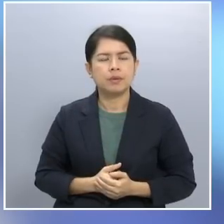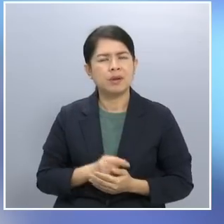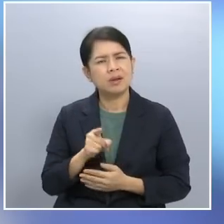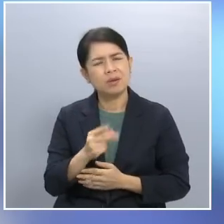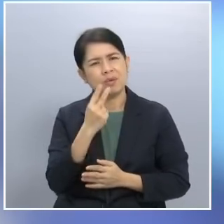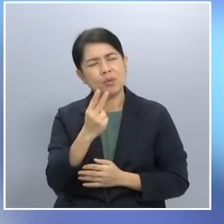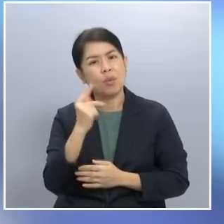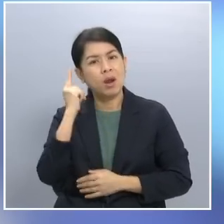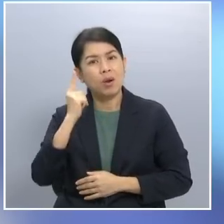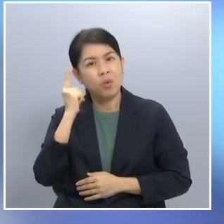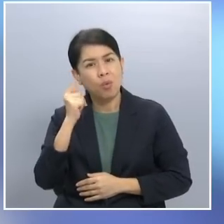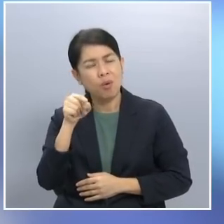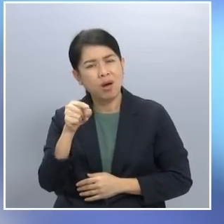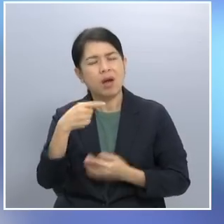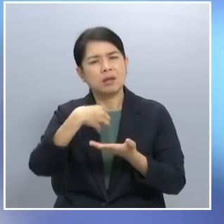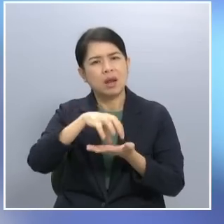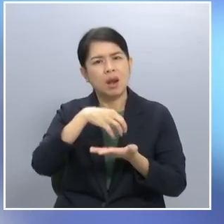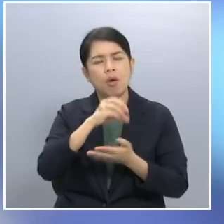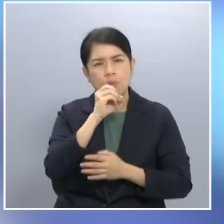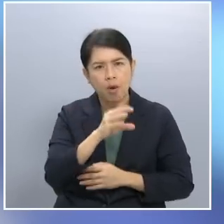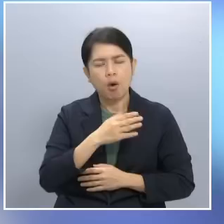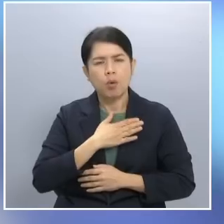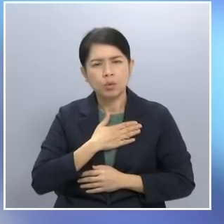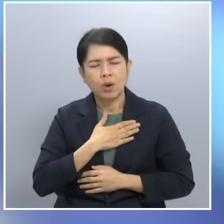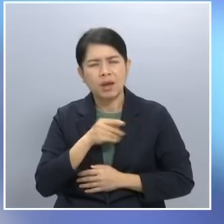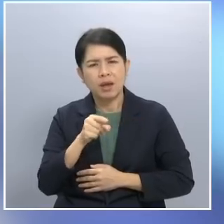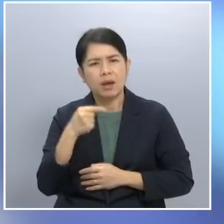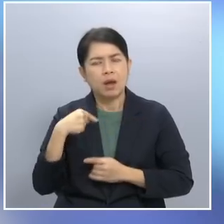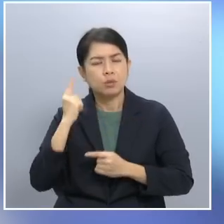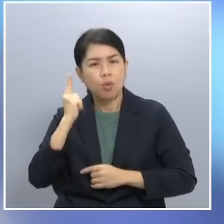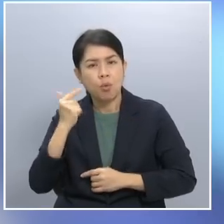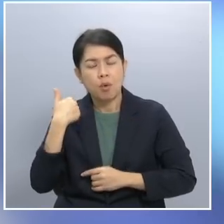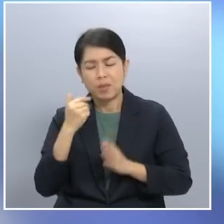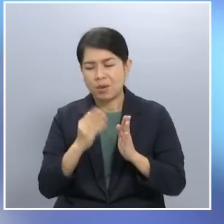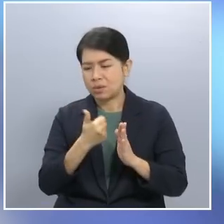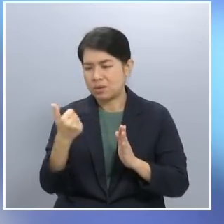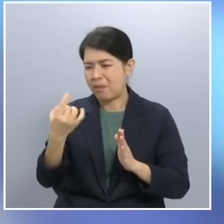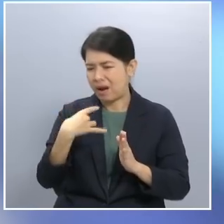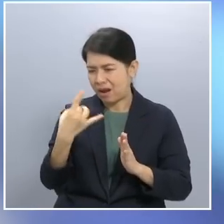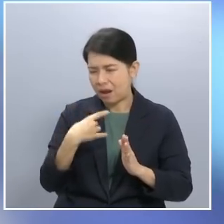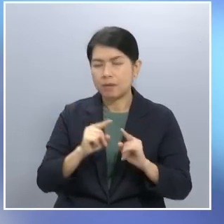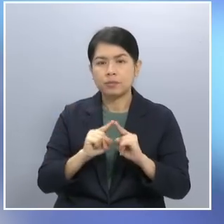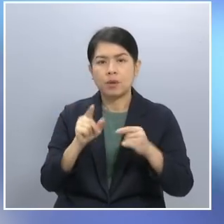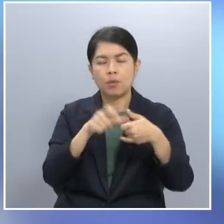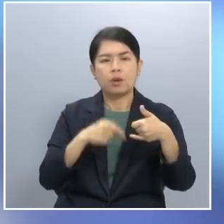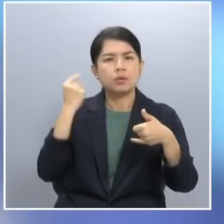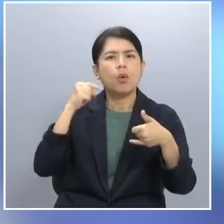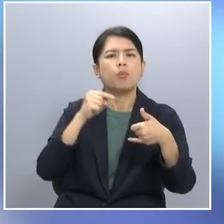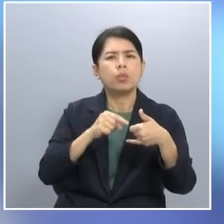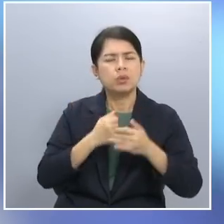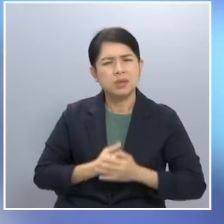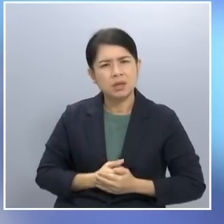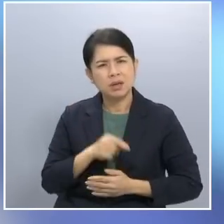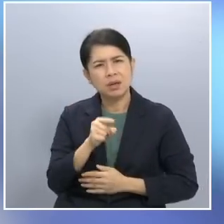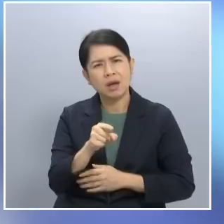พยายามจะบอกว่าถูกกลั่นแกล้ง ค่ะ นะฮะแต่ทั้งฝั่งคุณผู้หญิงซึ่งเป็นผู้เสียชีวิตเนี่ยคุณกมลพรบอกไม่ลุงไม่ต้